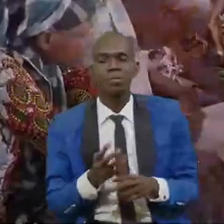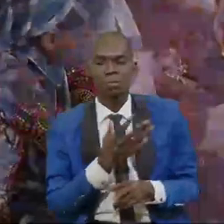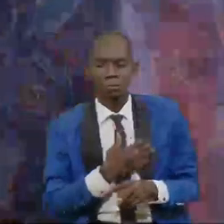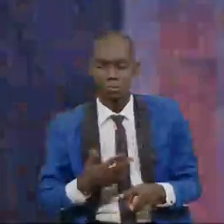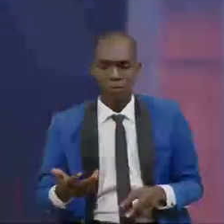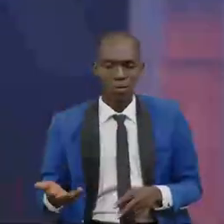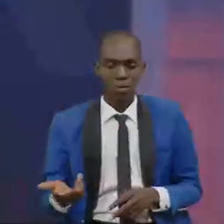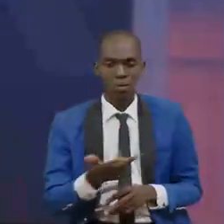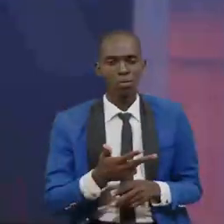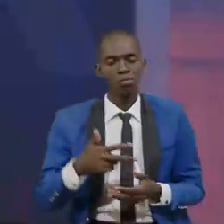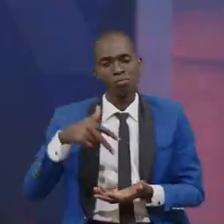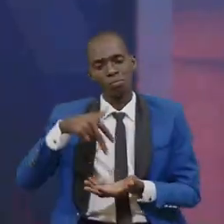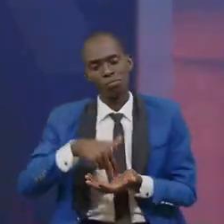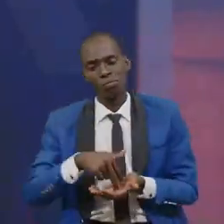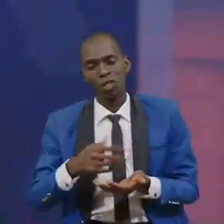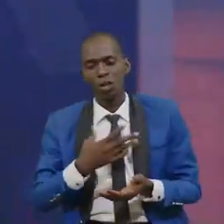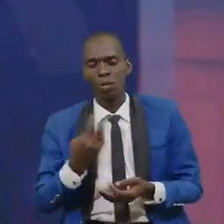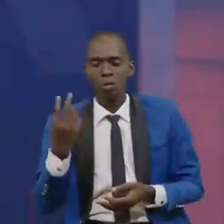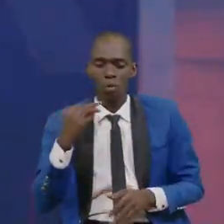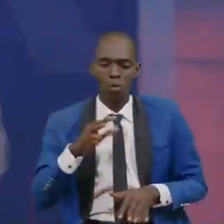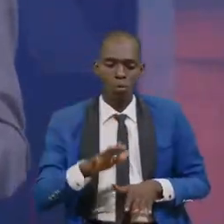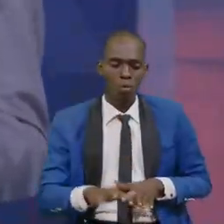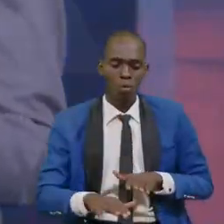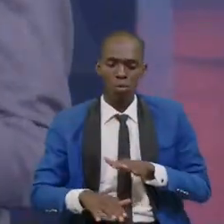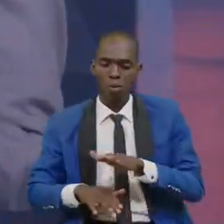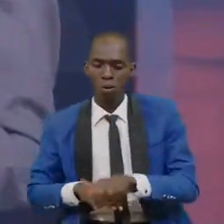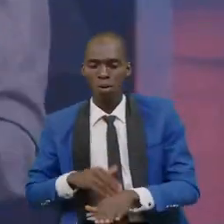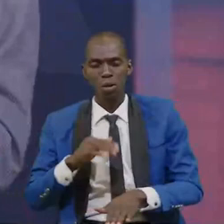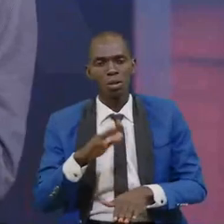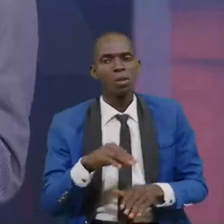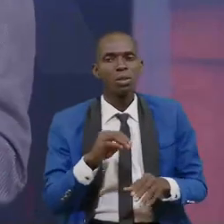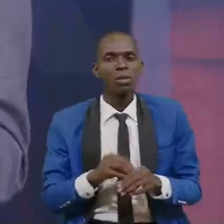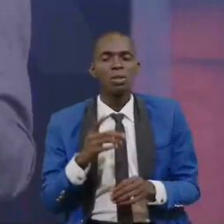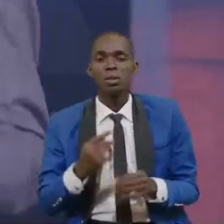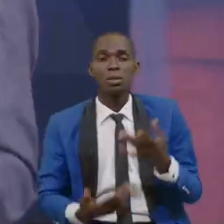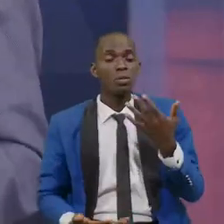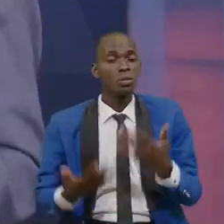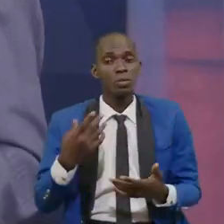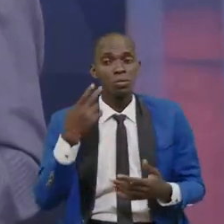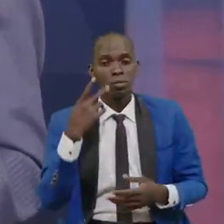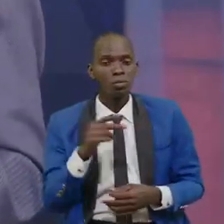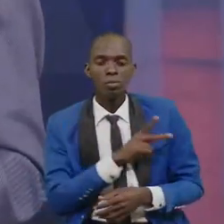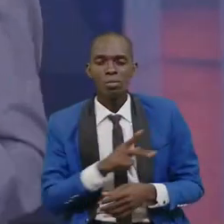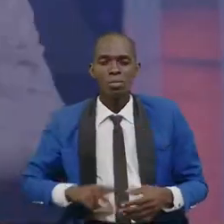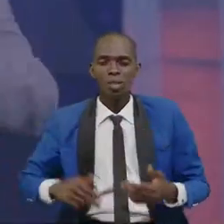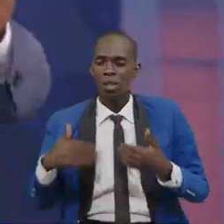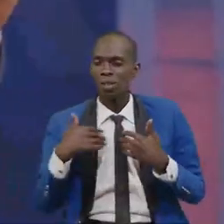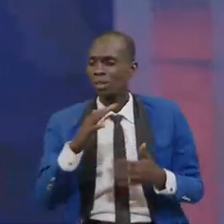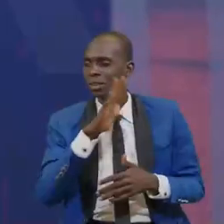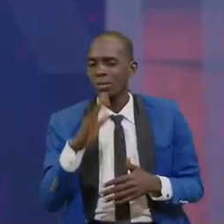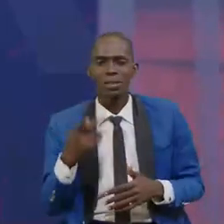levés. Et ils marchaient dans le feu. Nebuchadnezzar n'a jamais vu quelque chose de ce